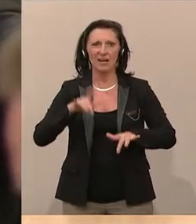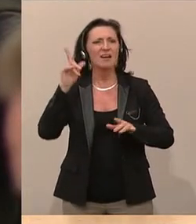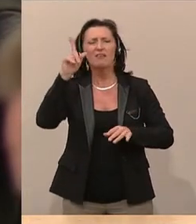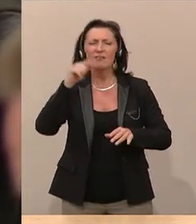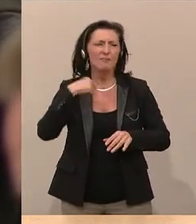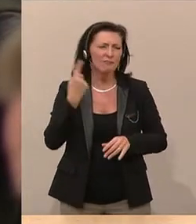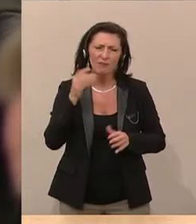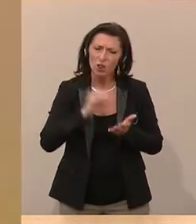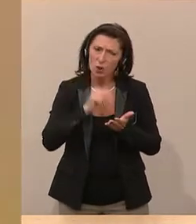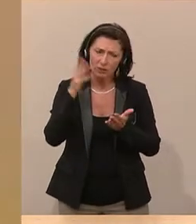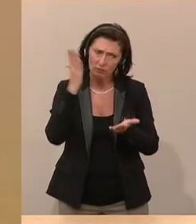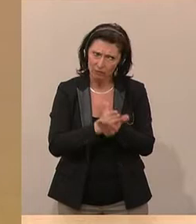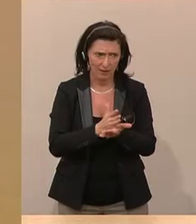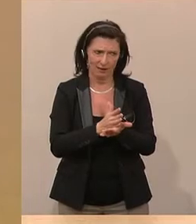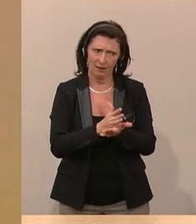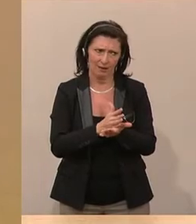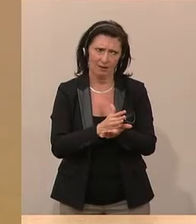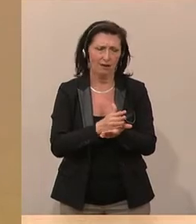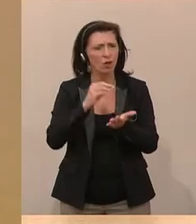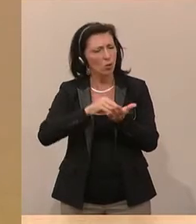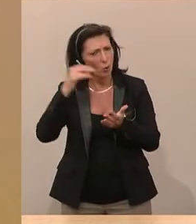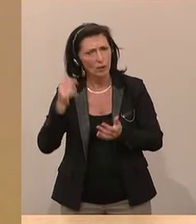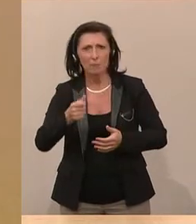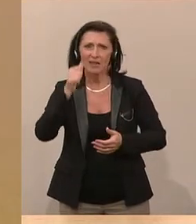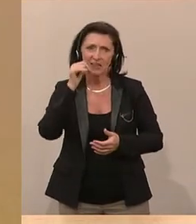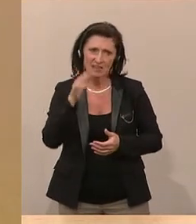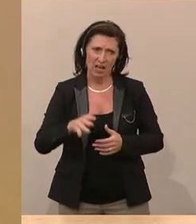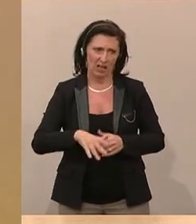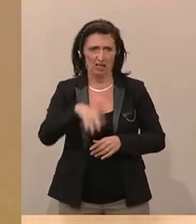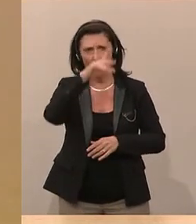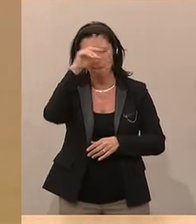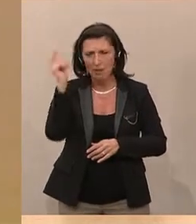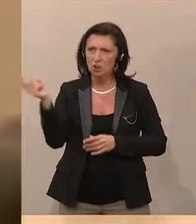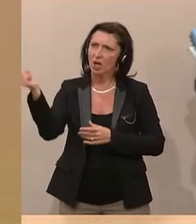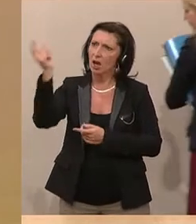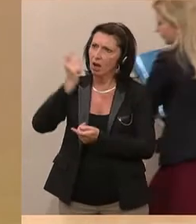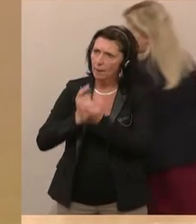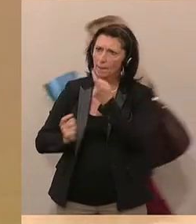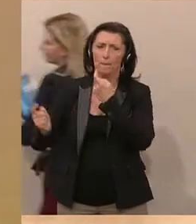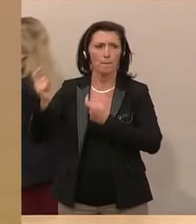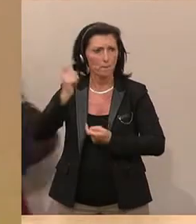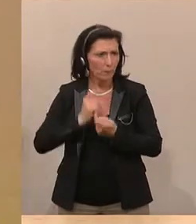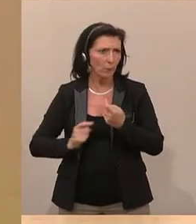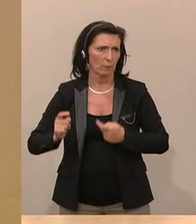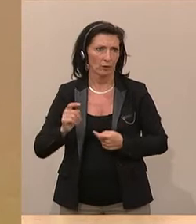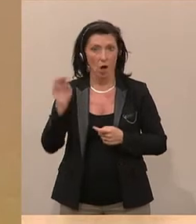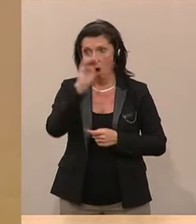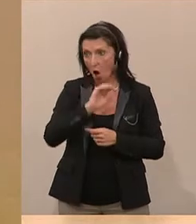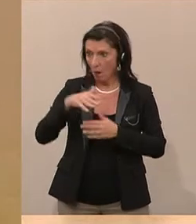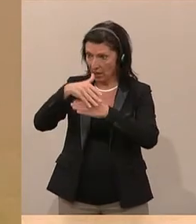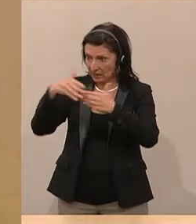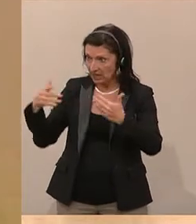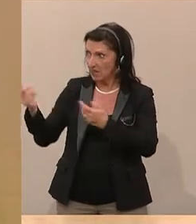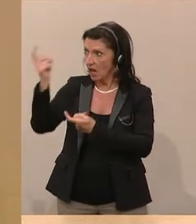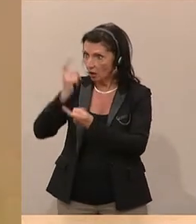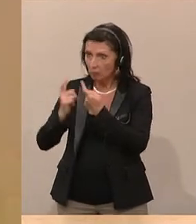angekommen. Immer noch sind tagtäglich Menschen, kommen sie an unseren Grenzen, an den Grenzen Europas und sie